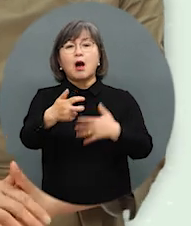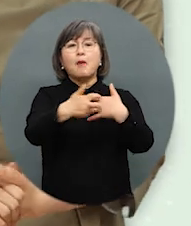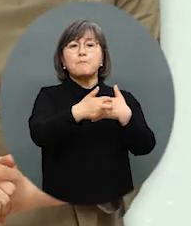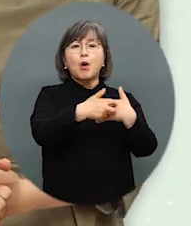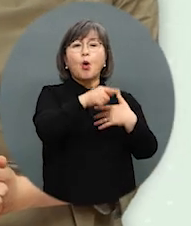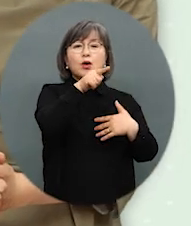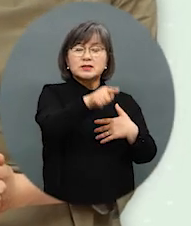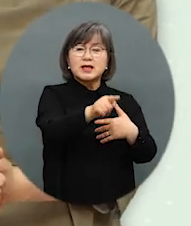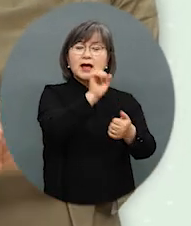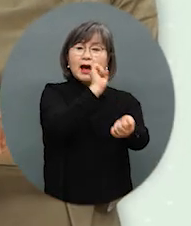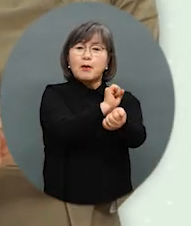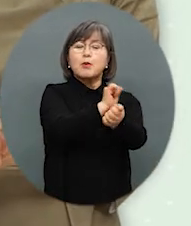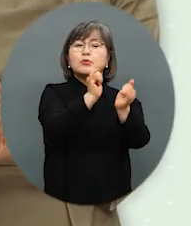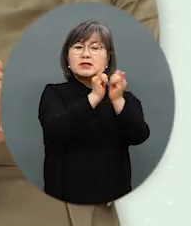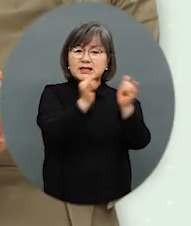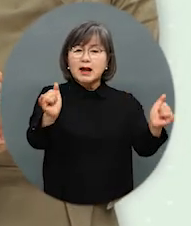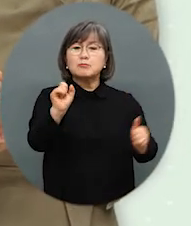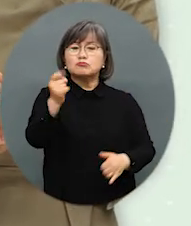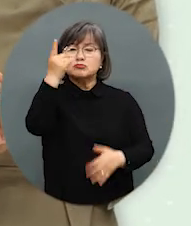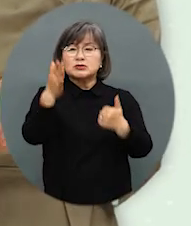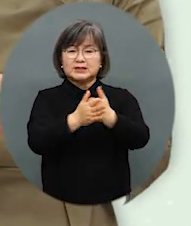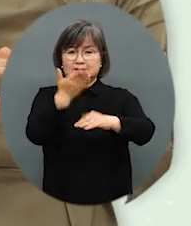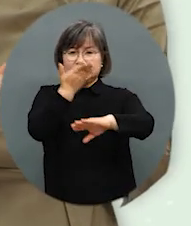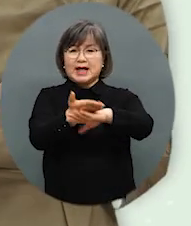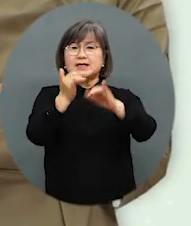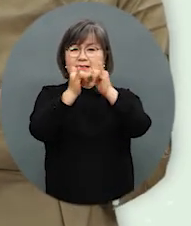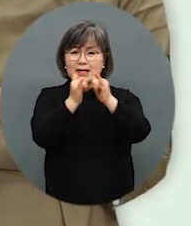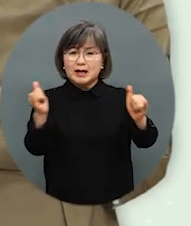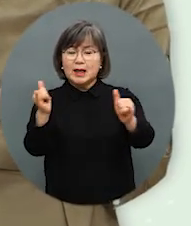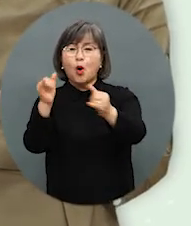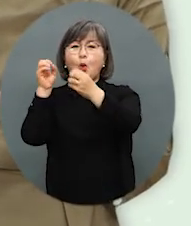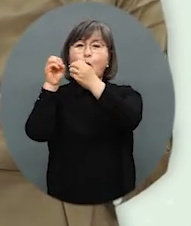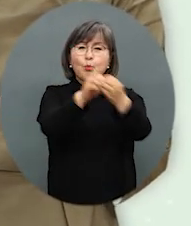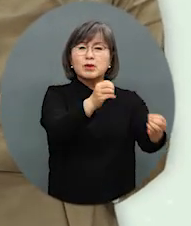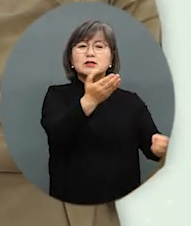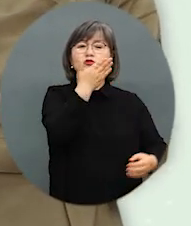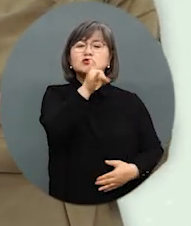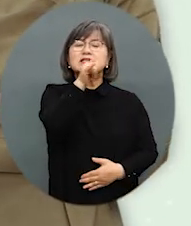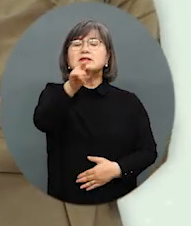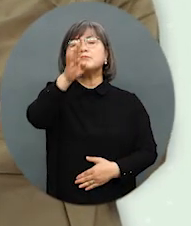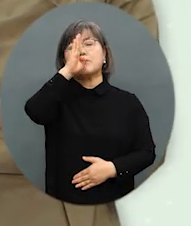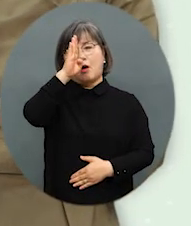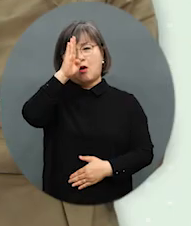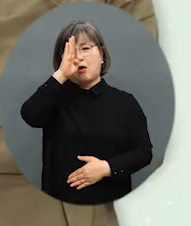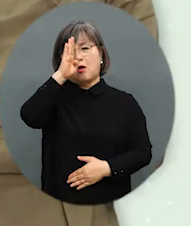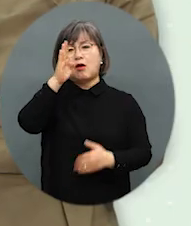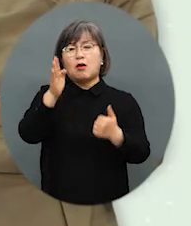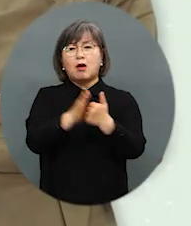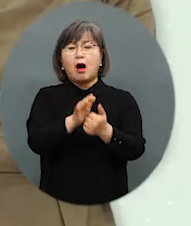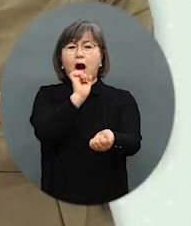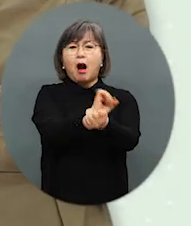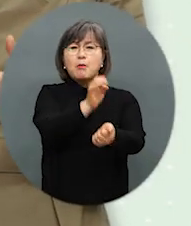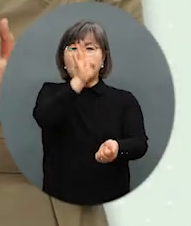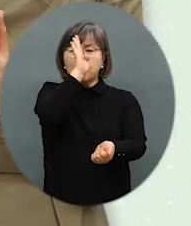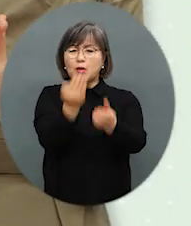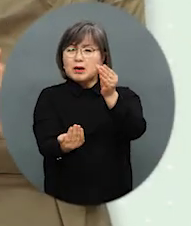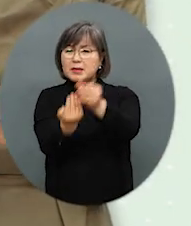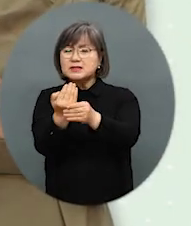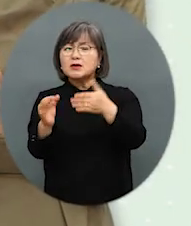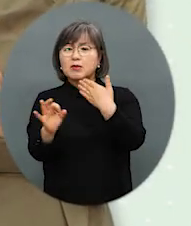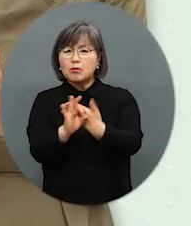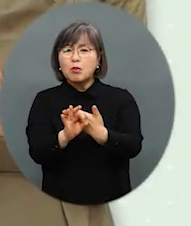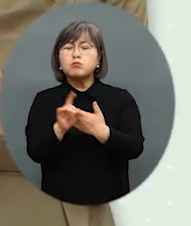감염병은 병원체에 감염된 사람으로부터 다른 사람에게 옮길 수 있는 병입니다.